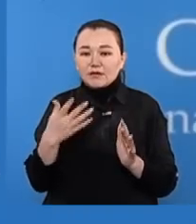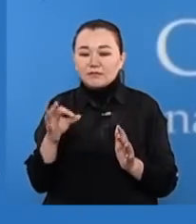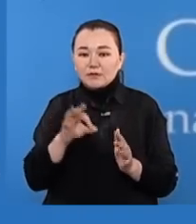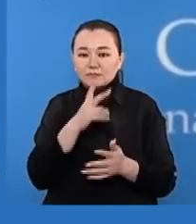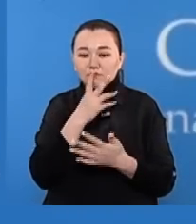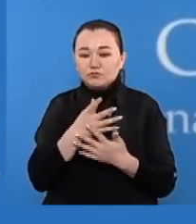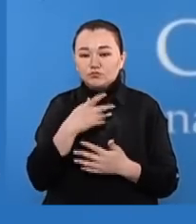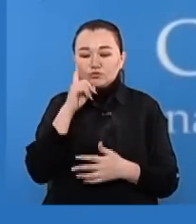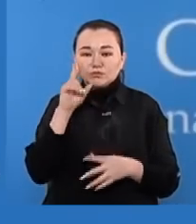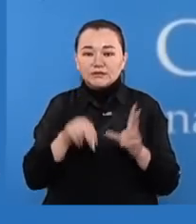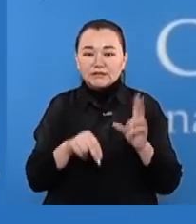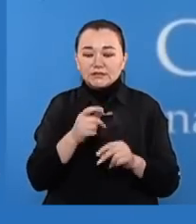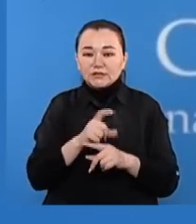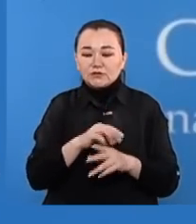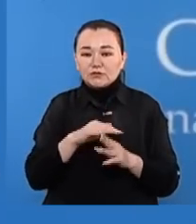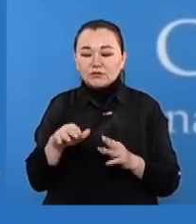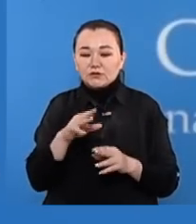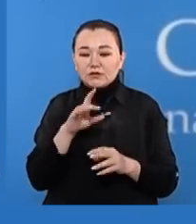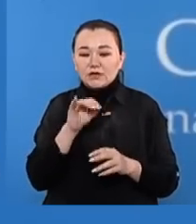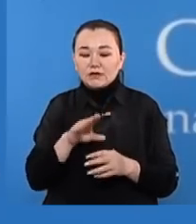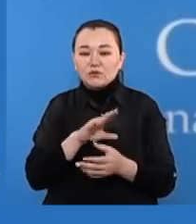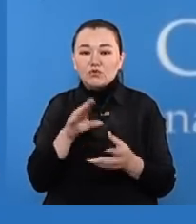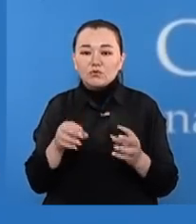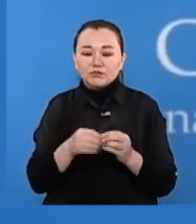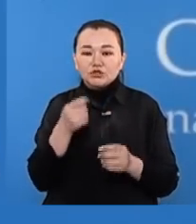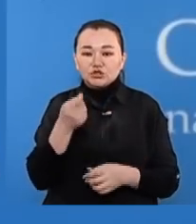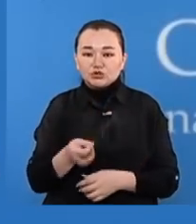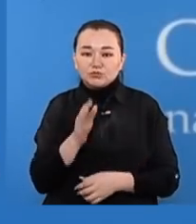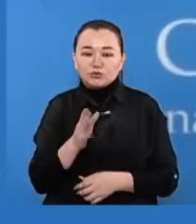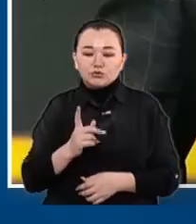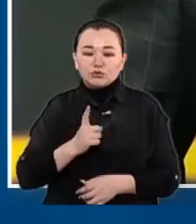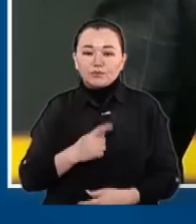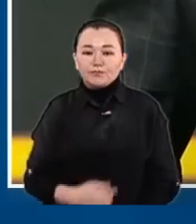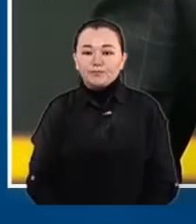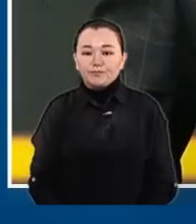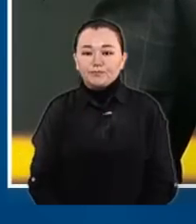Аталған деңгейді сол себепті таргеттеп, жалпы арзандайтынын күтеміз.